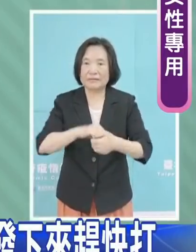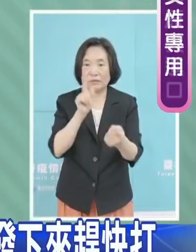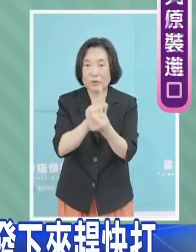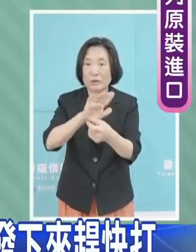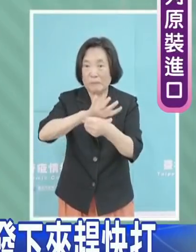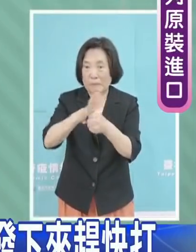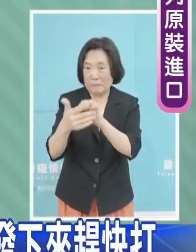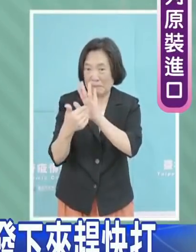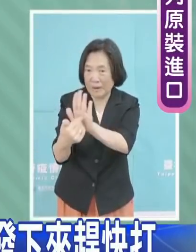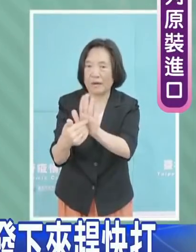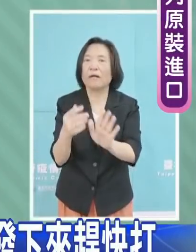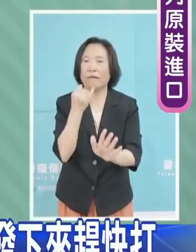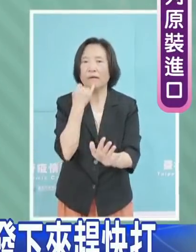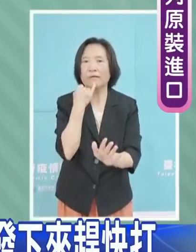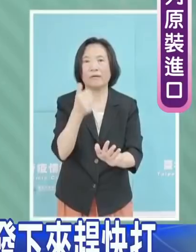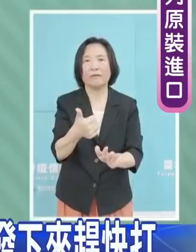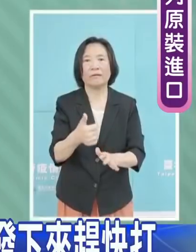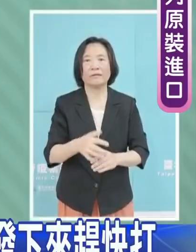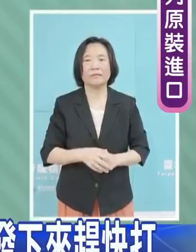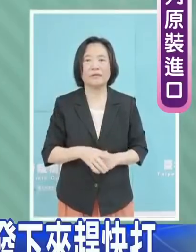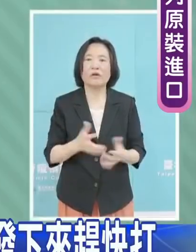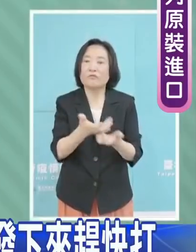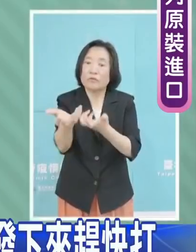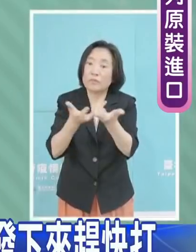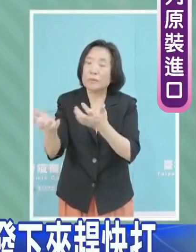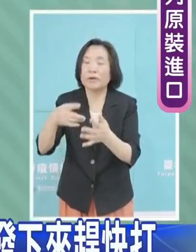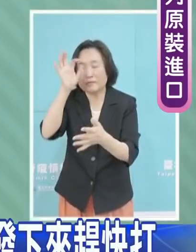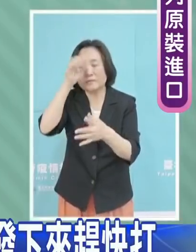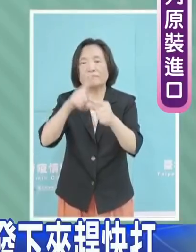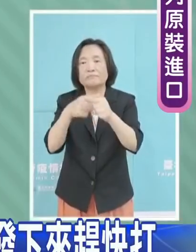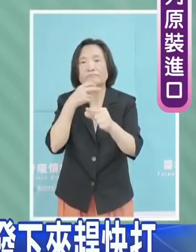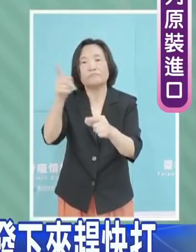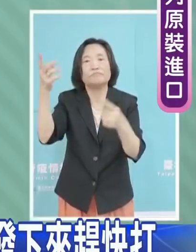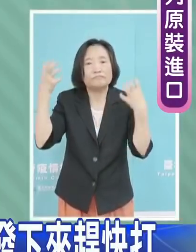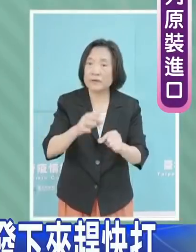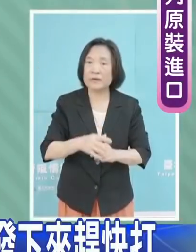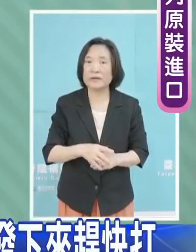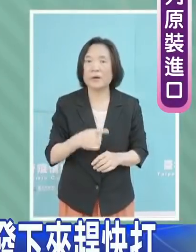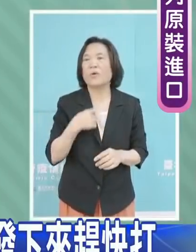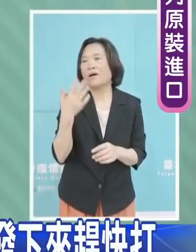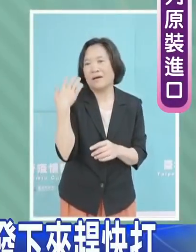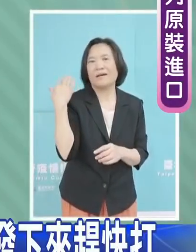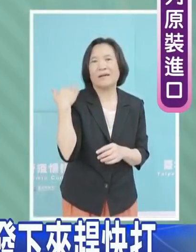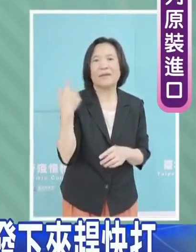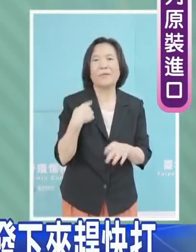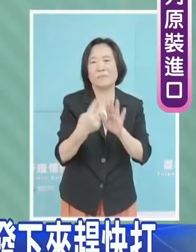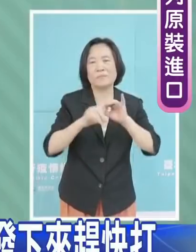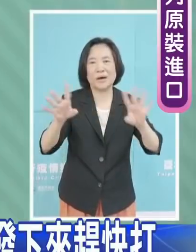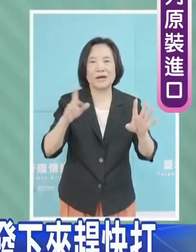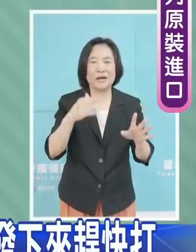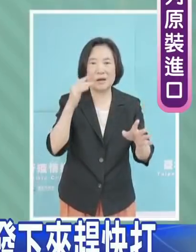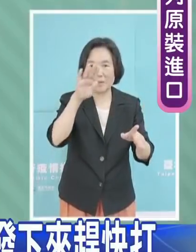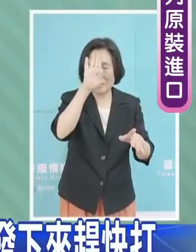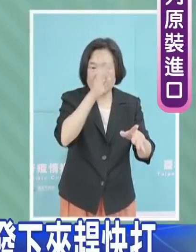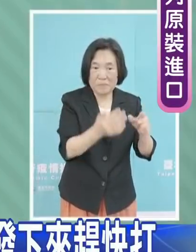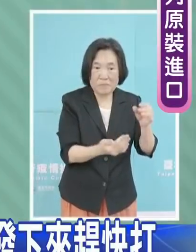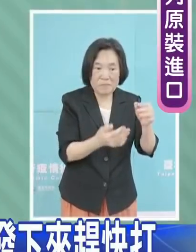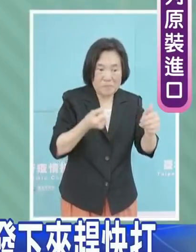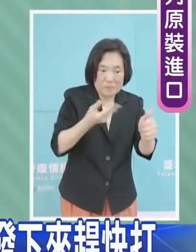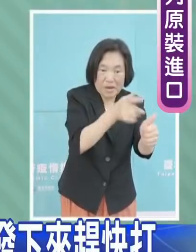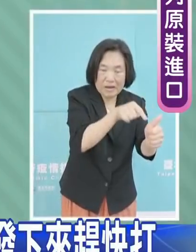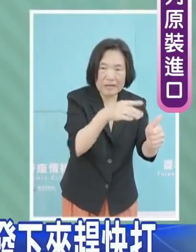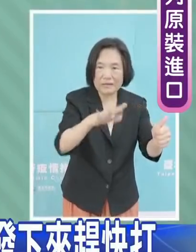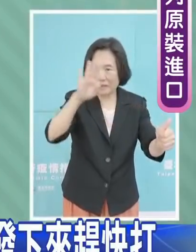个疫情的一个重要的工具，看怎么分配，我们赶快把事情做完就好了。从感染到发病大